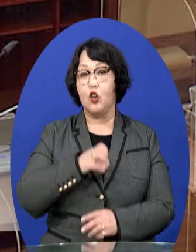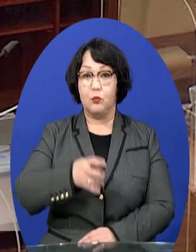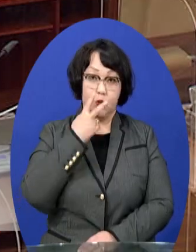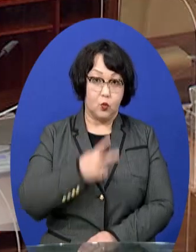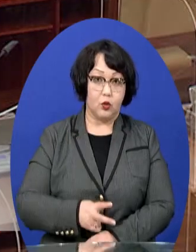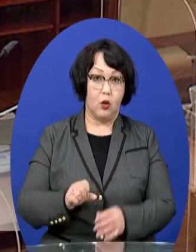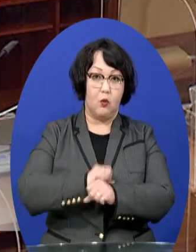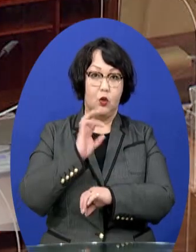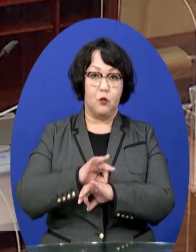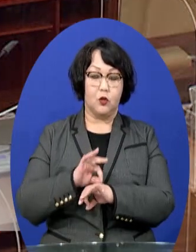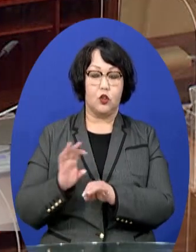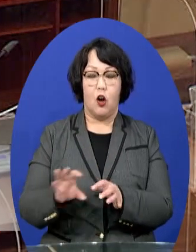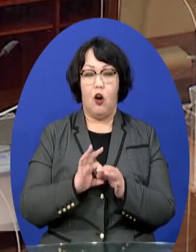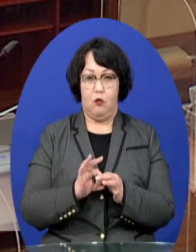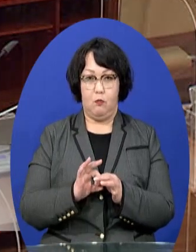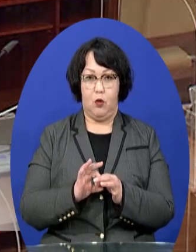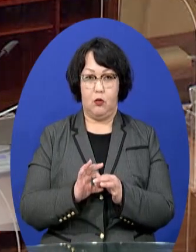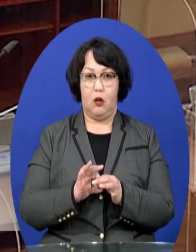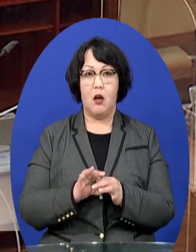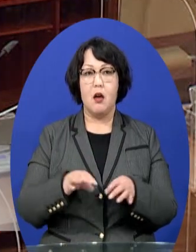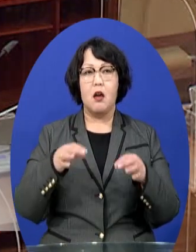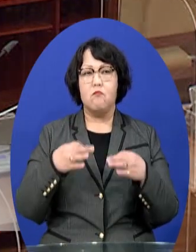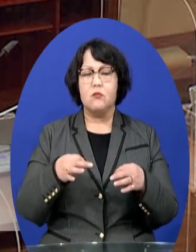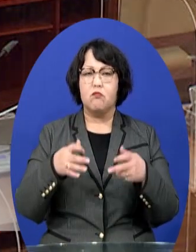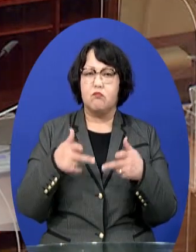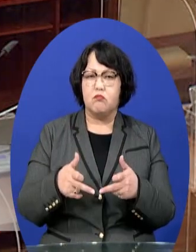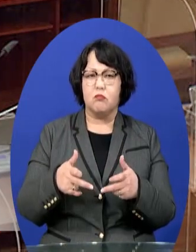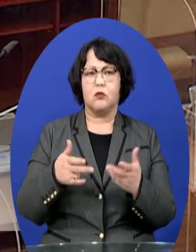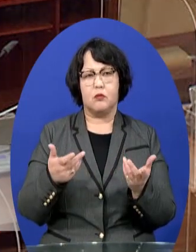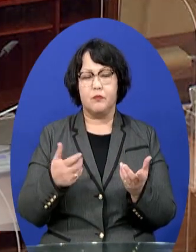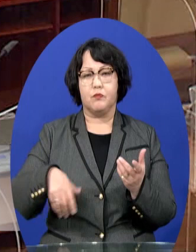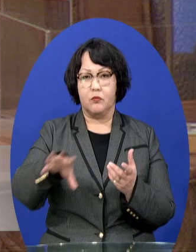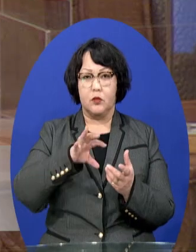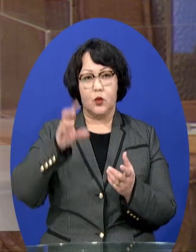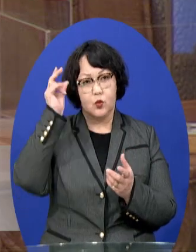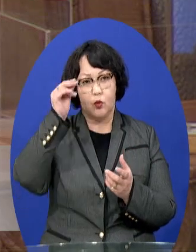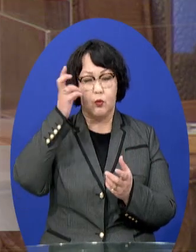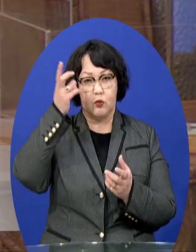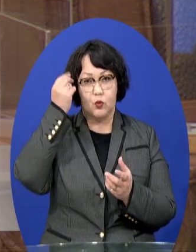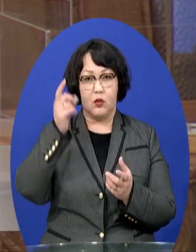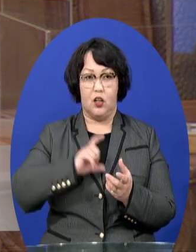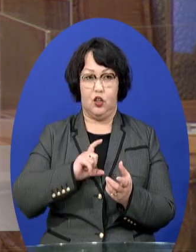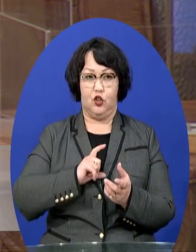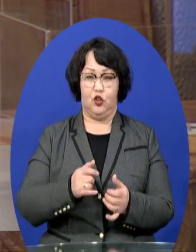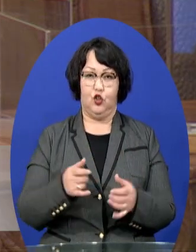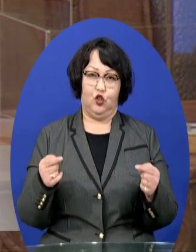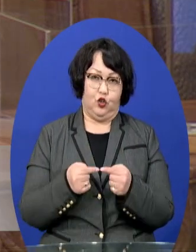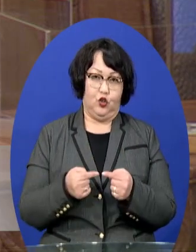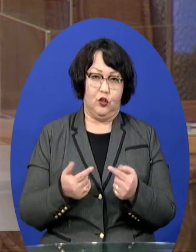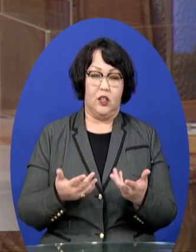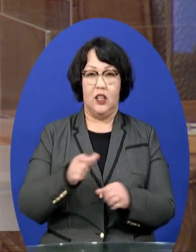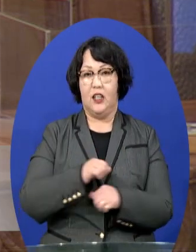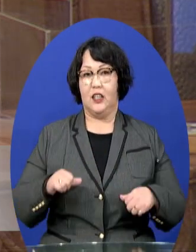За зардахлын нөхцөл байдлаас хамаарч эмзэг бүлгийнхний сурч боловсрох эрх зөрчигдсөн, иргэний эрүүл мэндийг